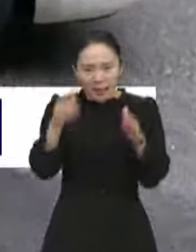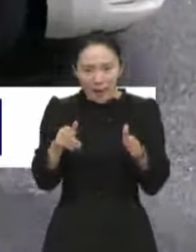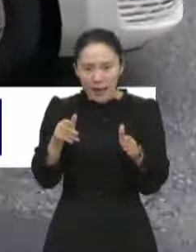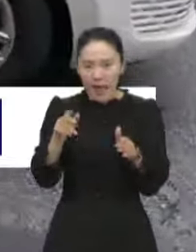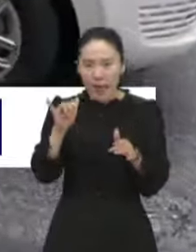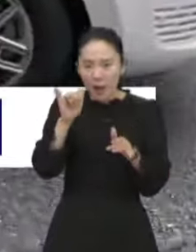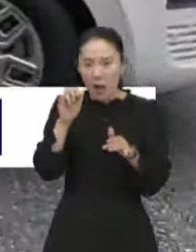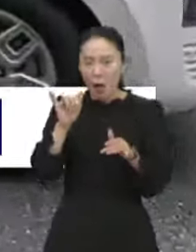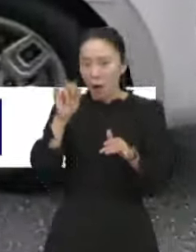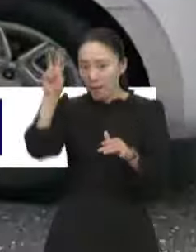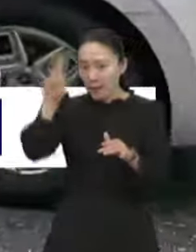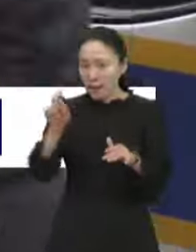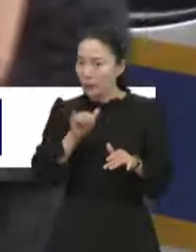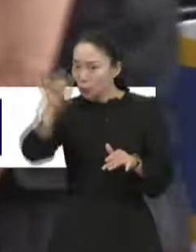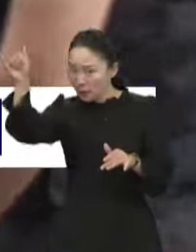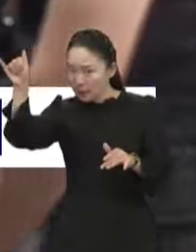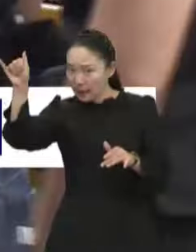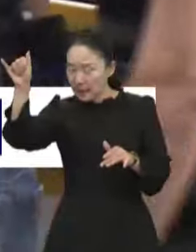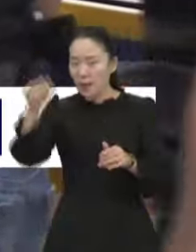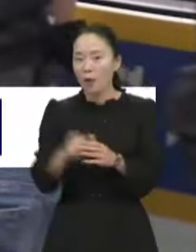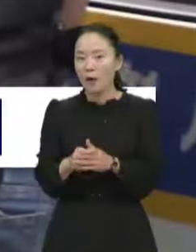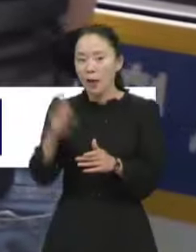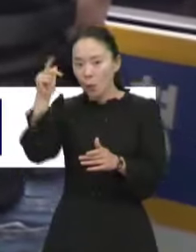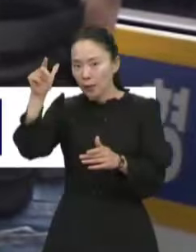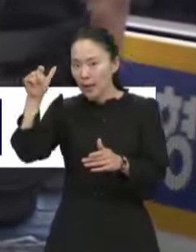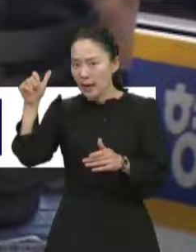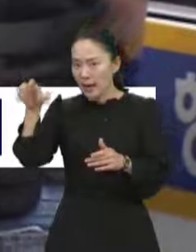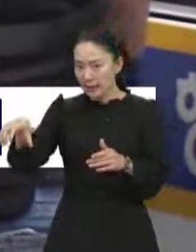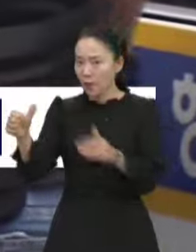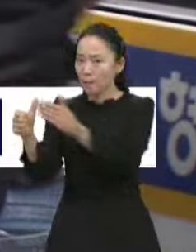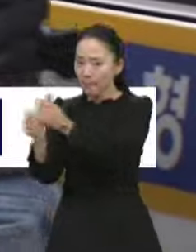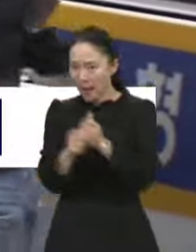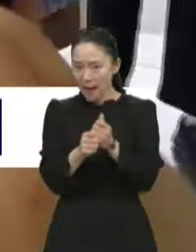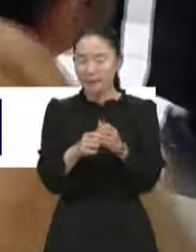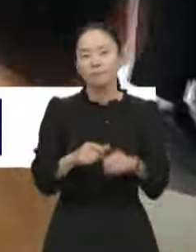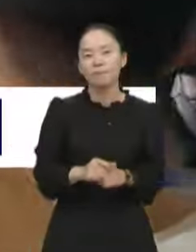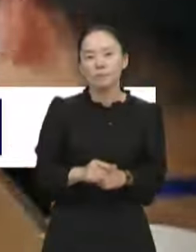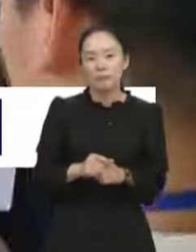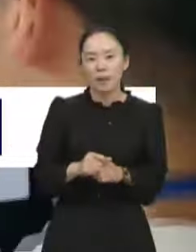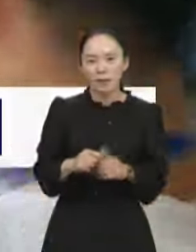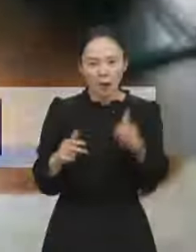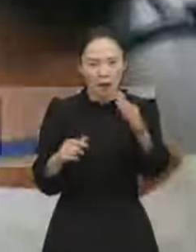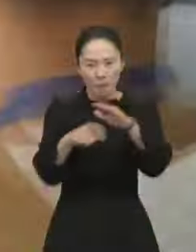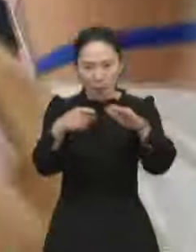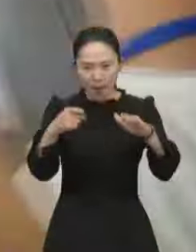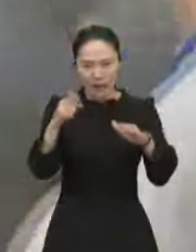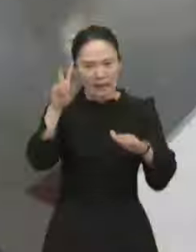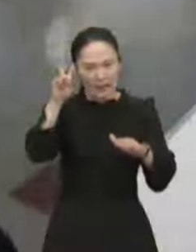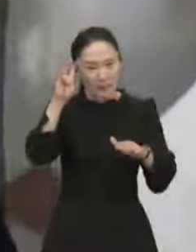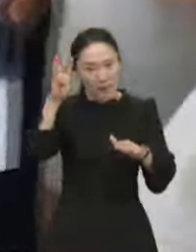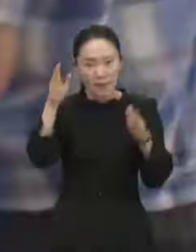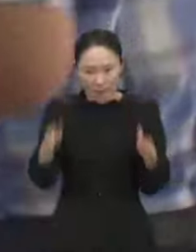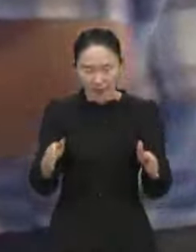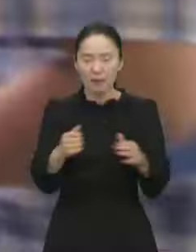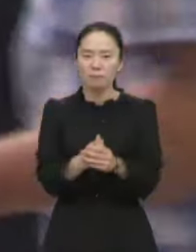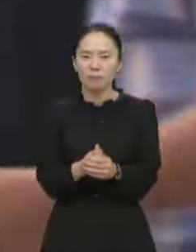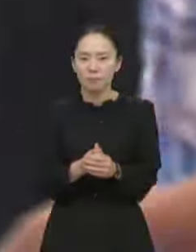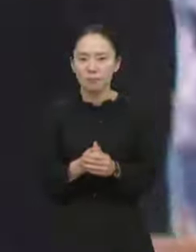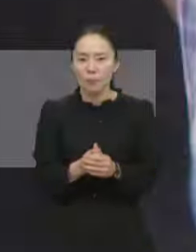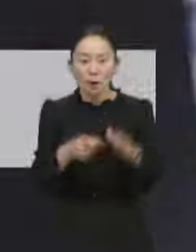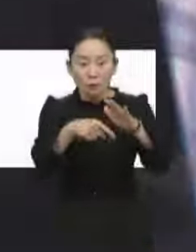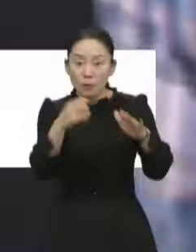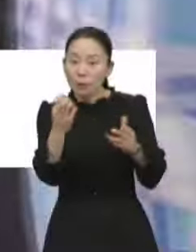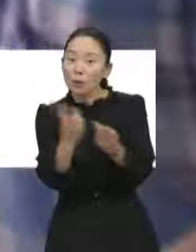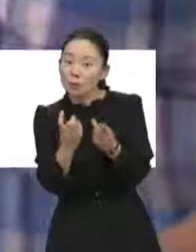베트남으로 도주한 A씨는 현지 호텔 카지노에서 검거됐습니다. 범행 23일 만이었습니다. 훔친 건 어떻게